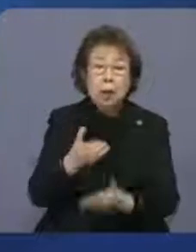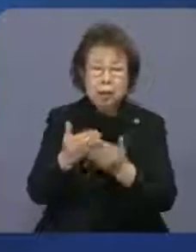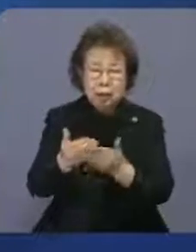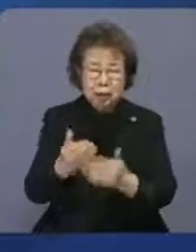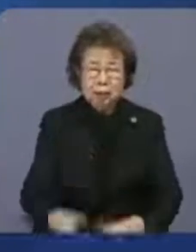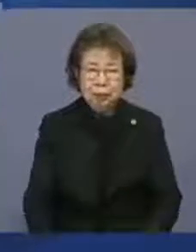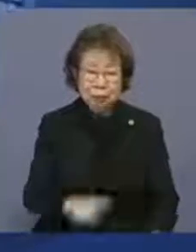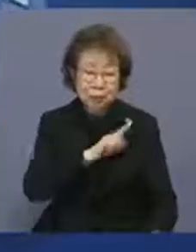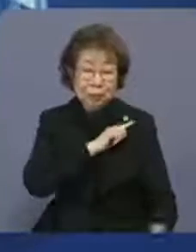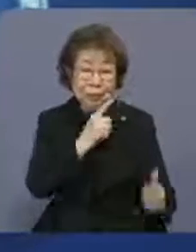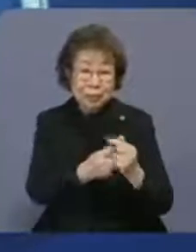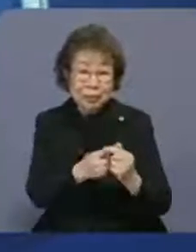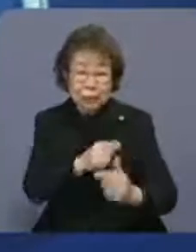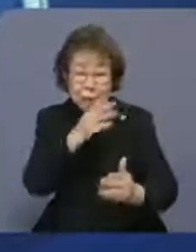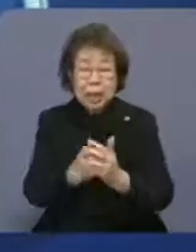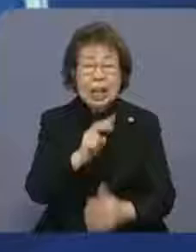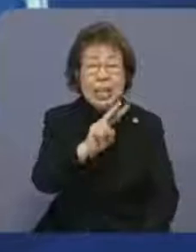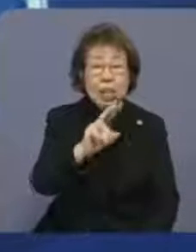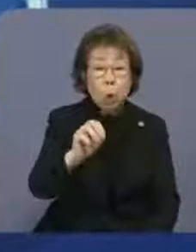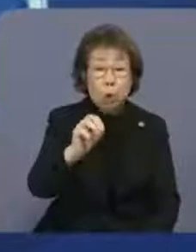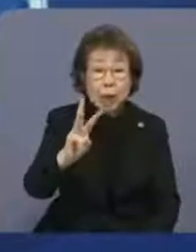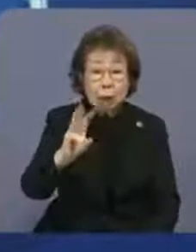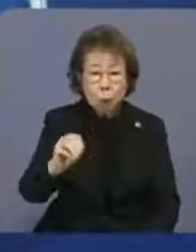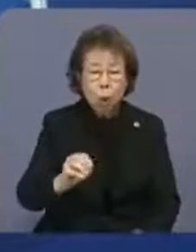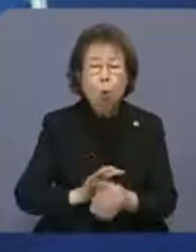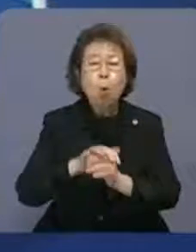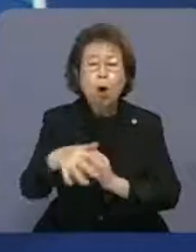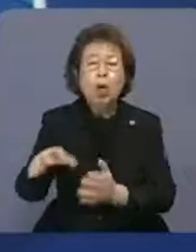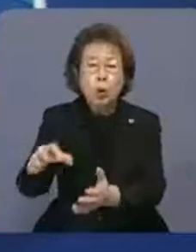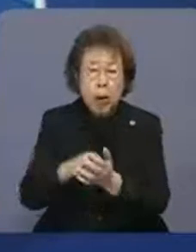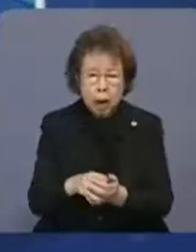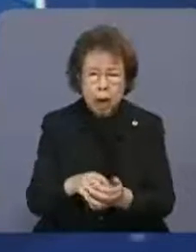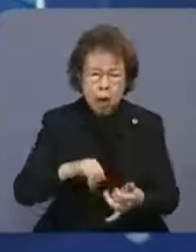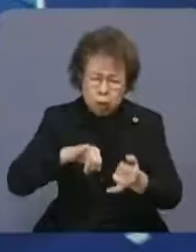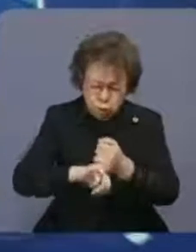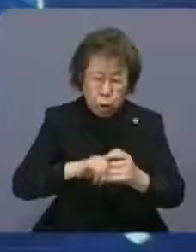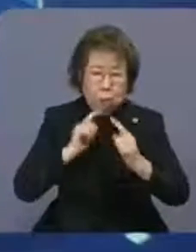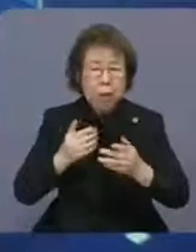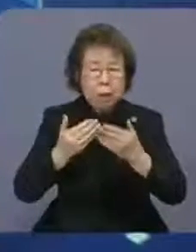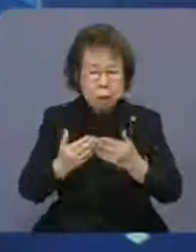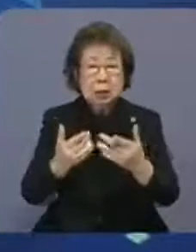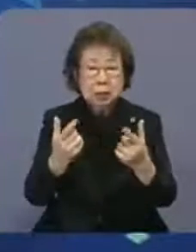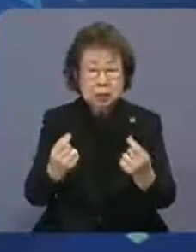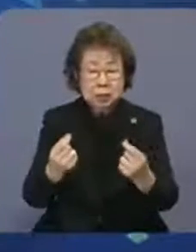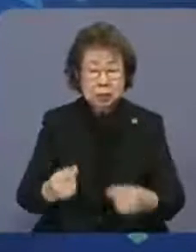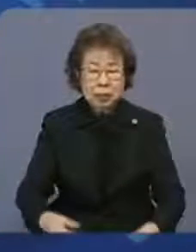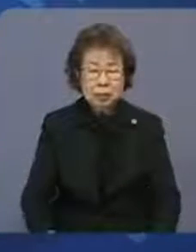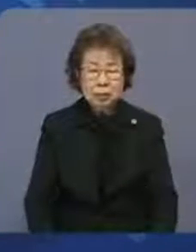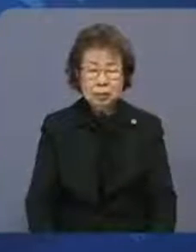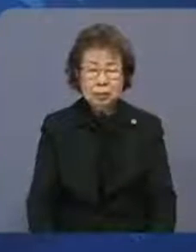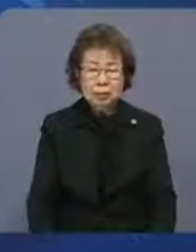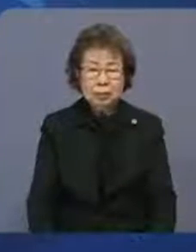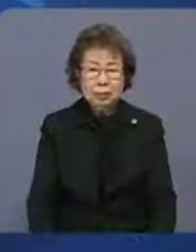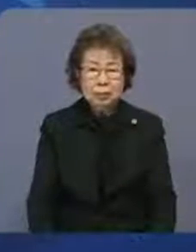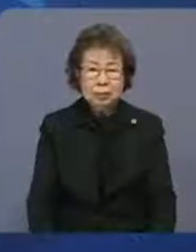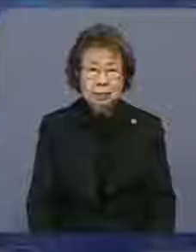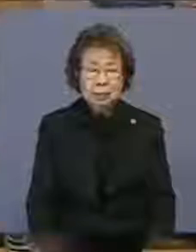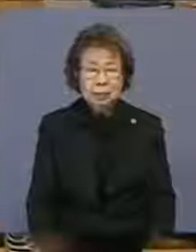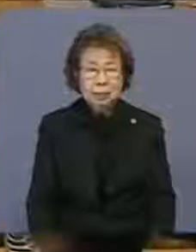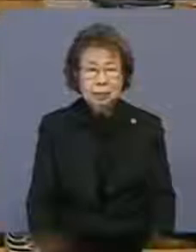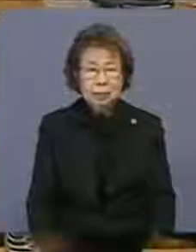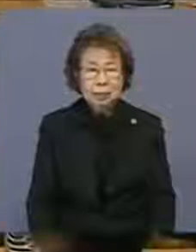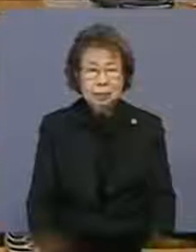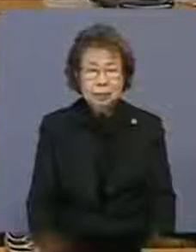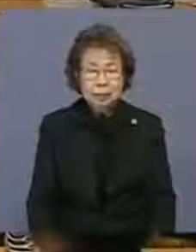역시 최우선 과제로는 2030 부산 월드엑스포 부산 유치를 꼽았습니다. 이어서 최휘지 기자의 보도입니다.